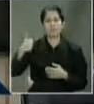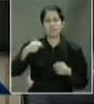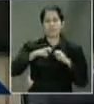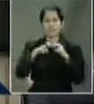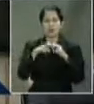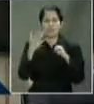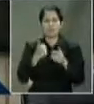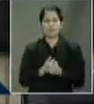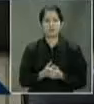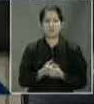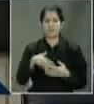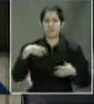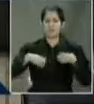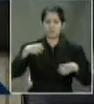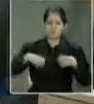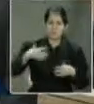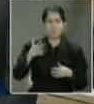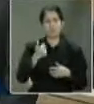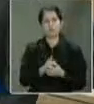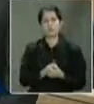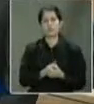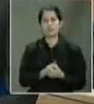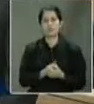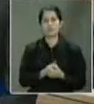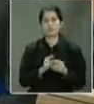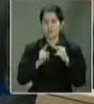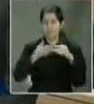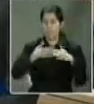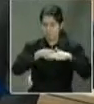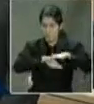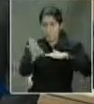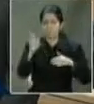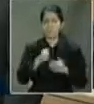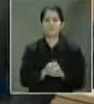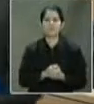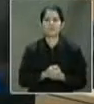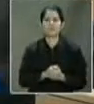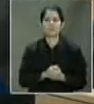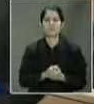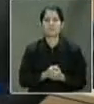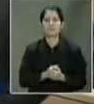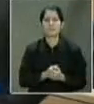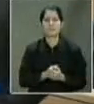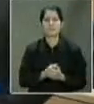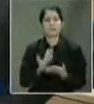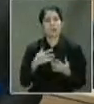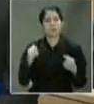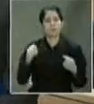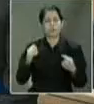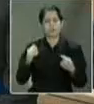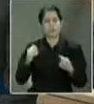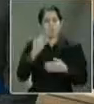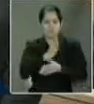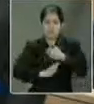ผมไม่ได้แสดงบทละครอะไรเลยแต่ตอนหนีมาได้เขาหลับเข้าไปใส่เสื้อสูทไทยไม่ผู